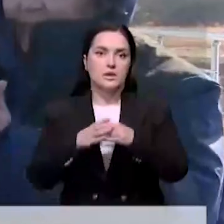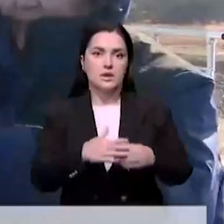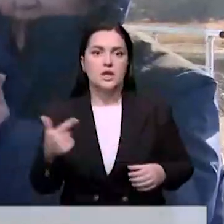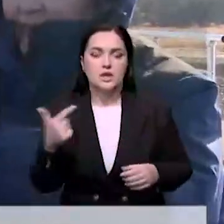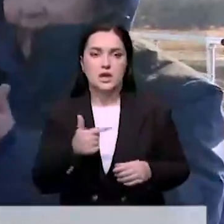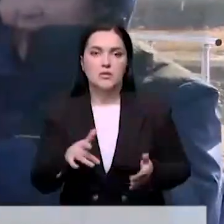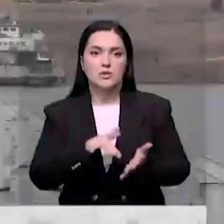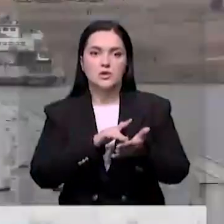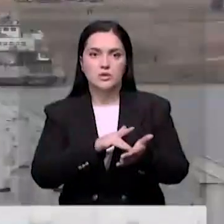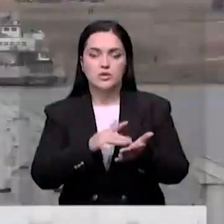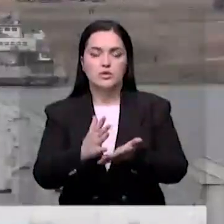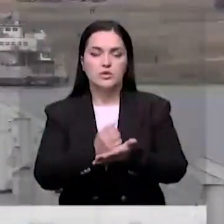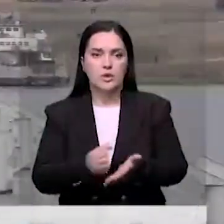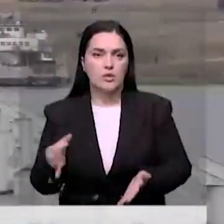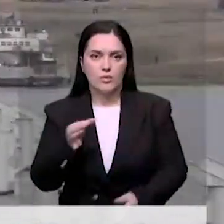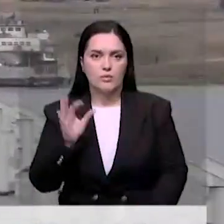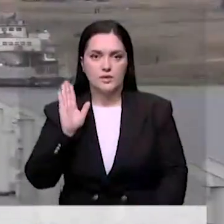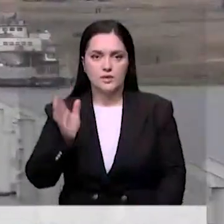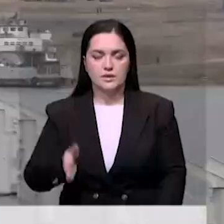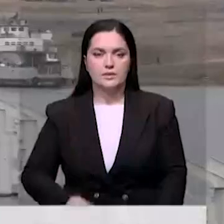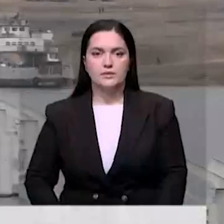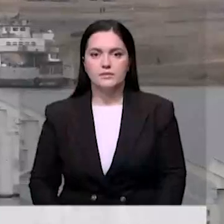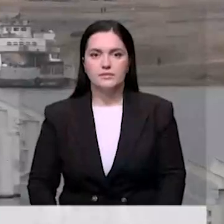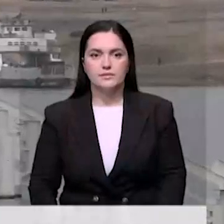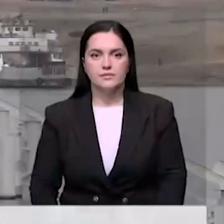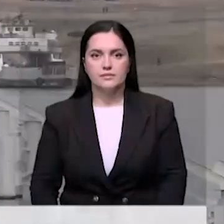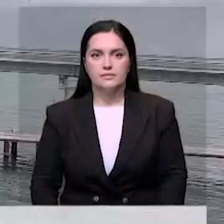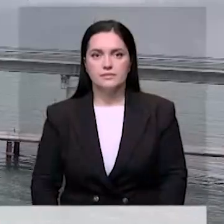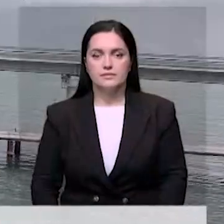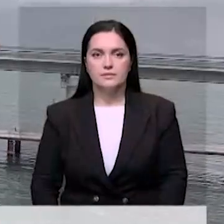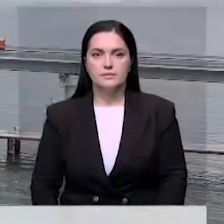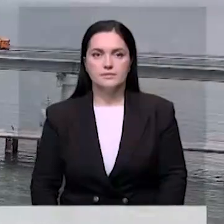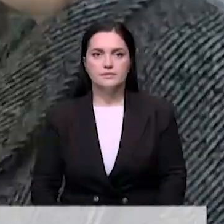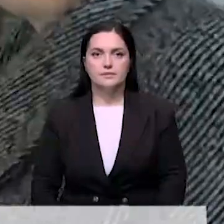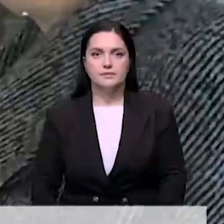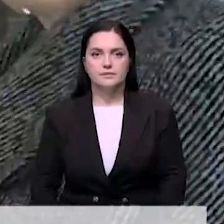мобильность граждан. Раскроется и туристический потенциал области.